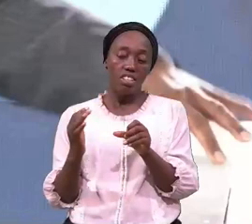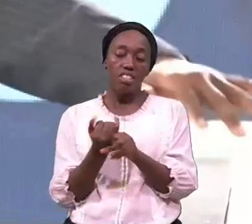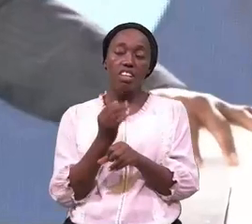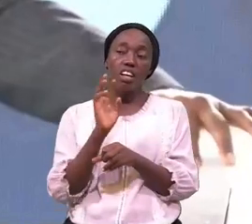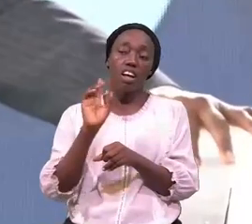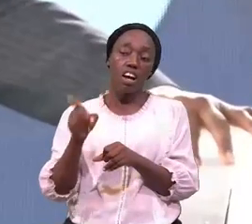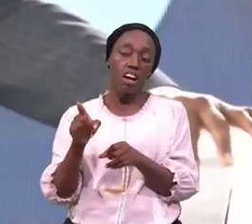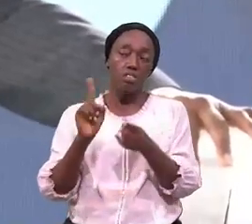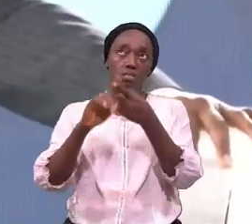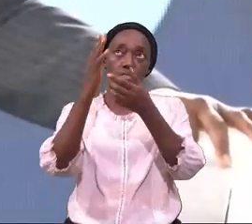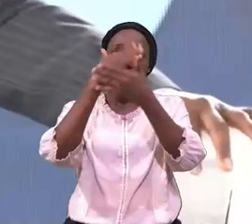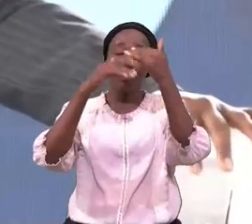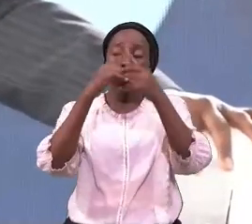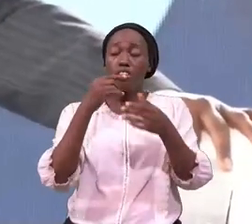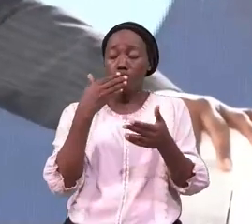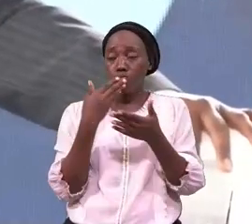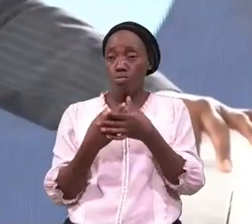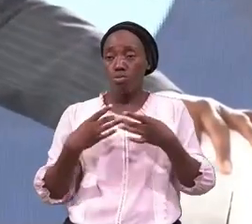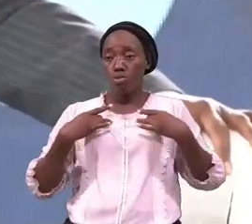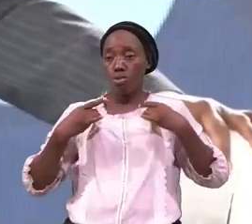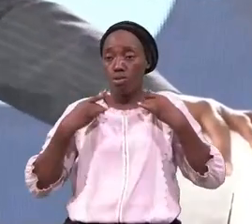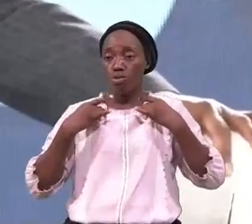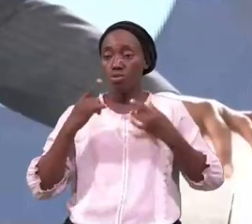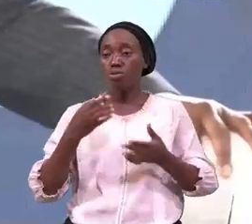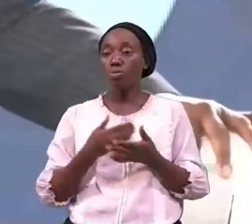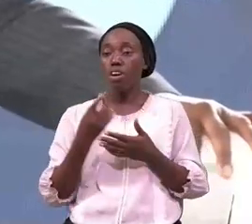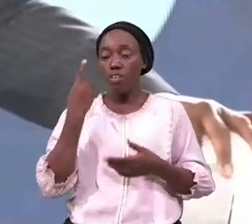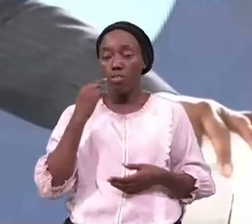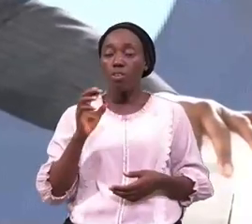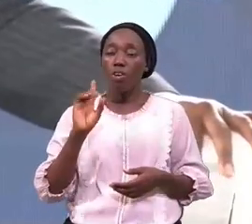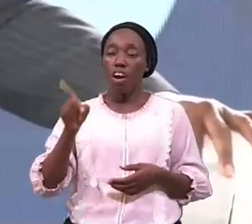Les belles tenues que tu lui achètes ne peuvent pas l'amener au ciel.